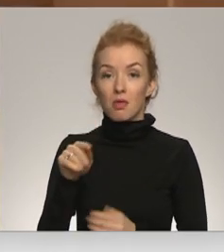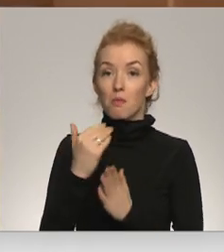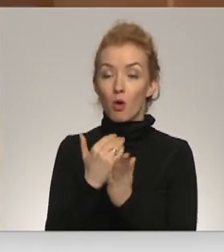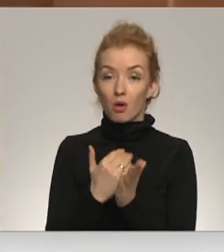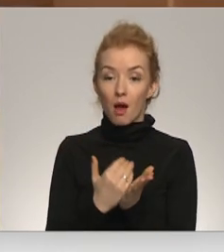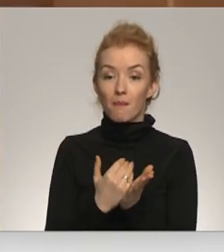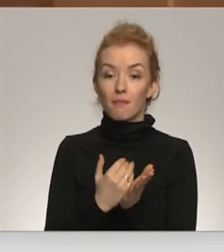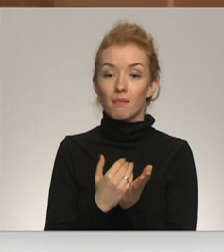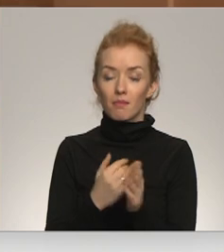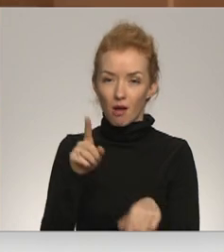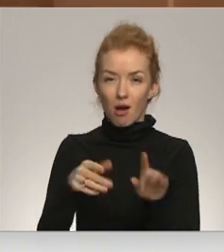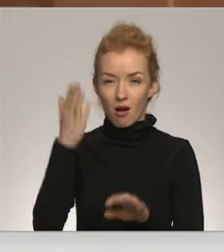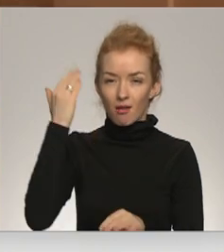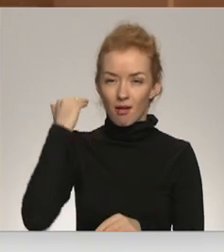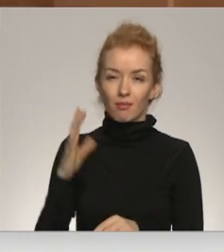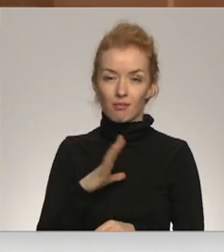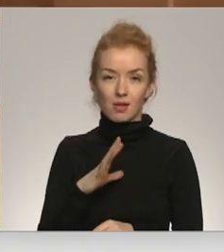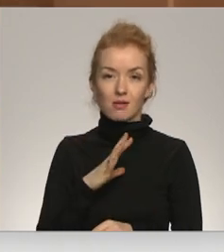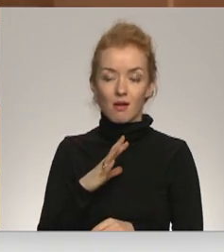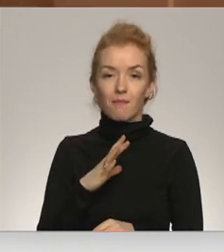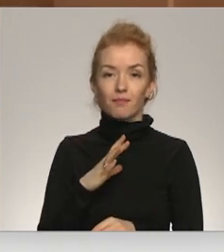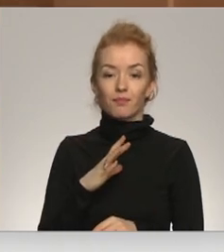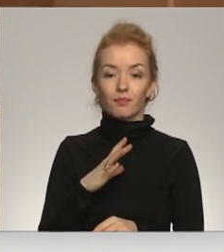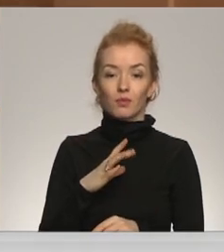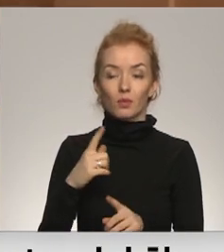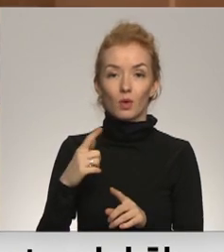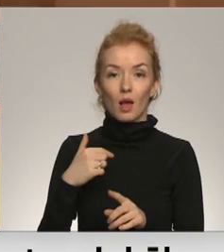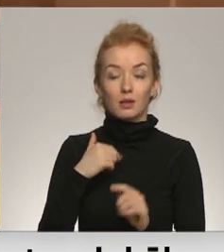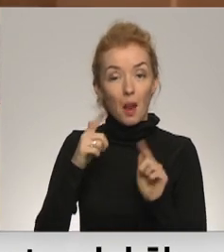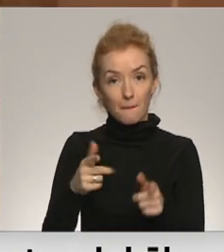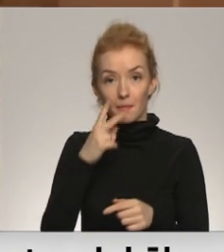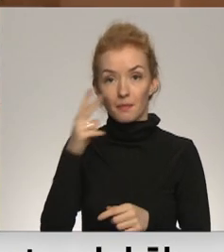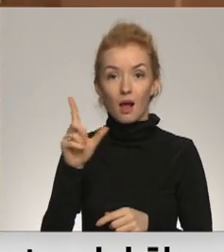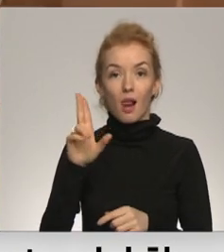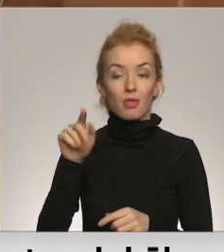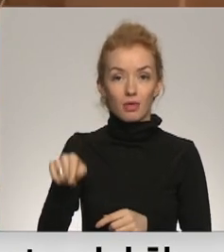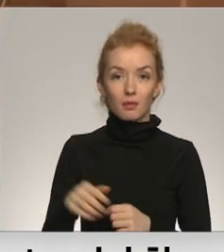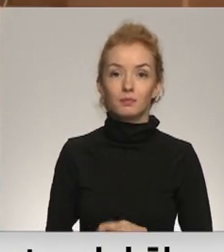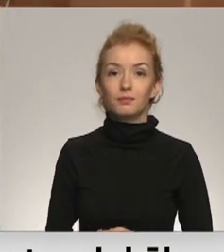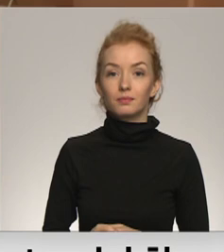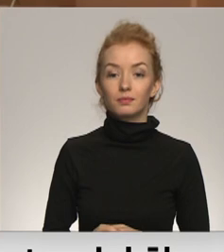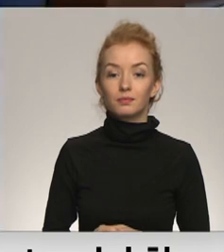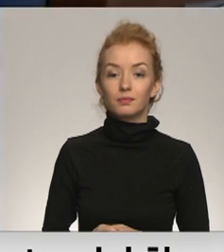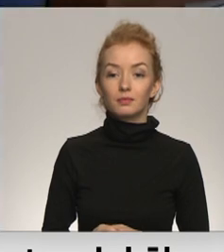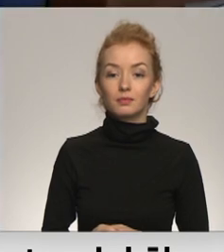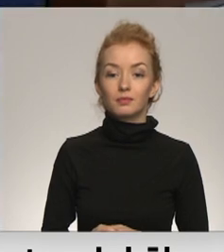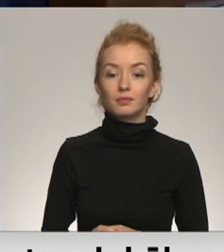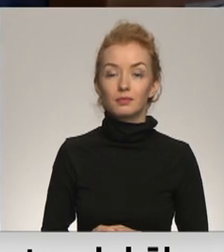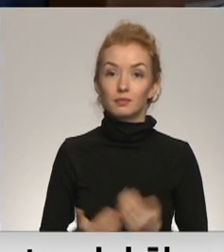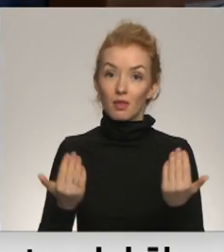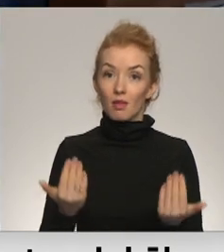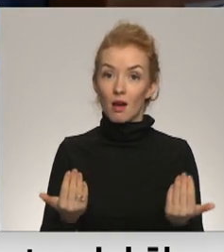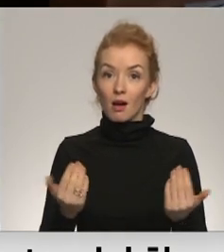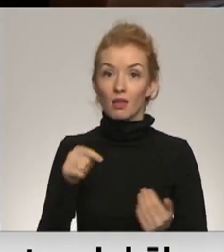programma, kad kādreiz bija tas, tā programma, teiksim, kanāls, tad mēs labprāt LNT skatījāmies. Tagad